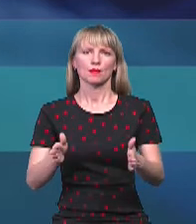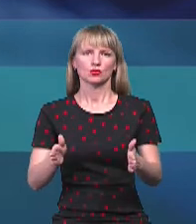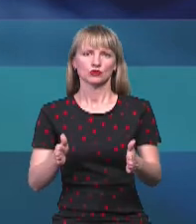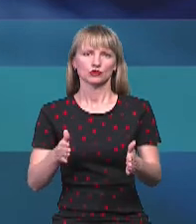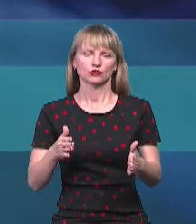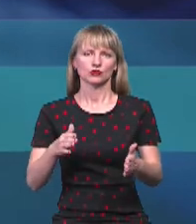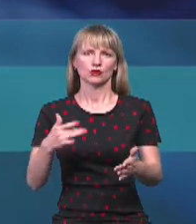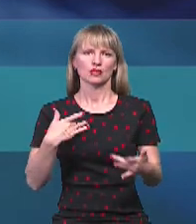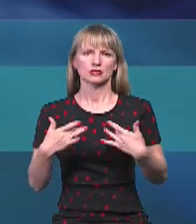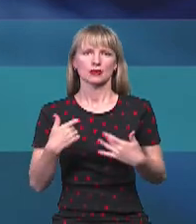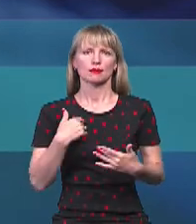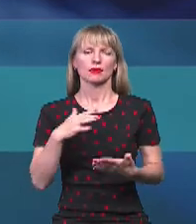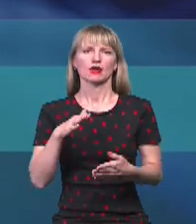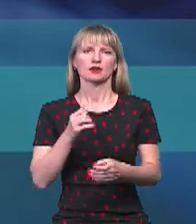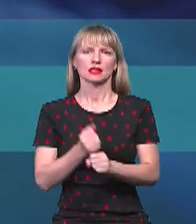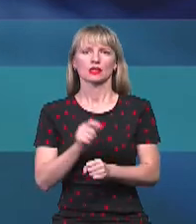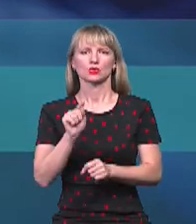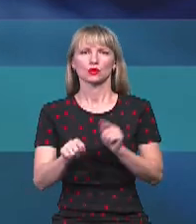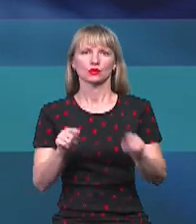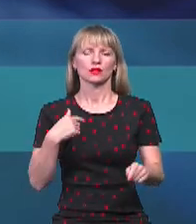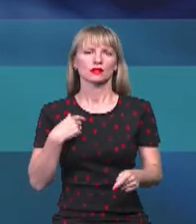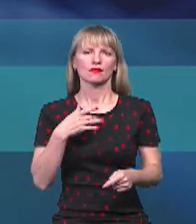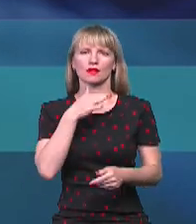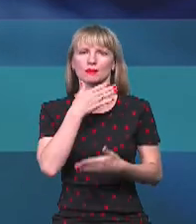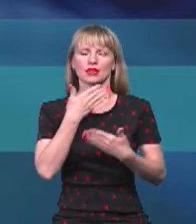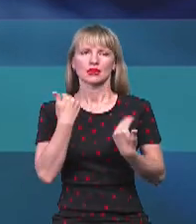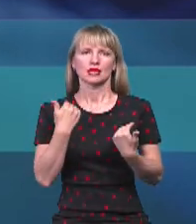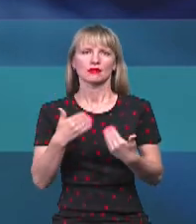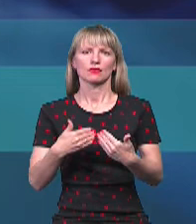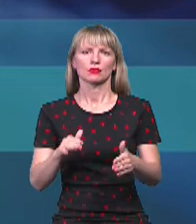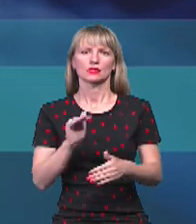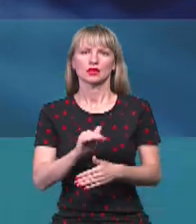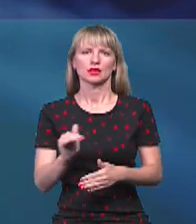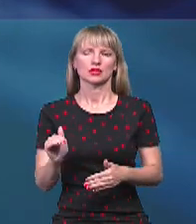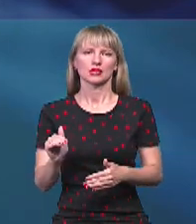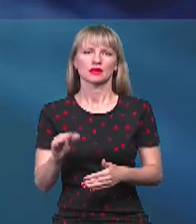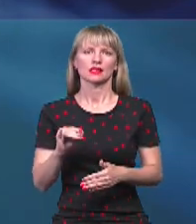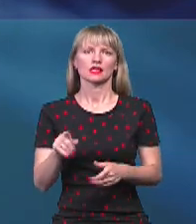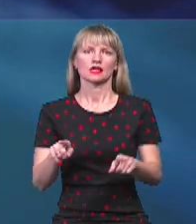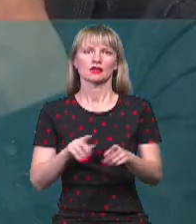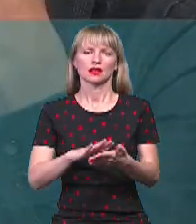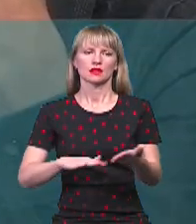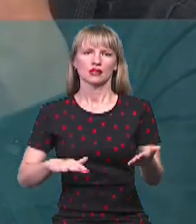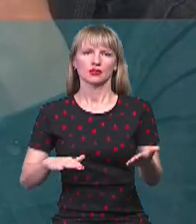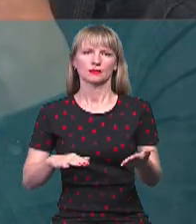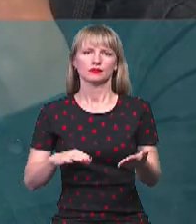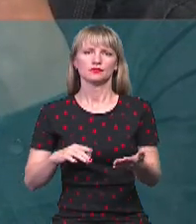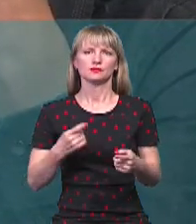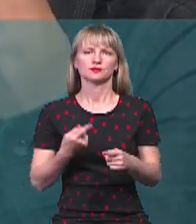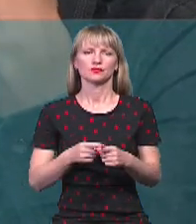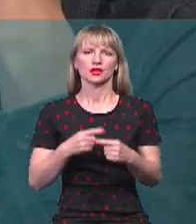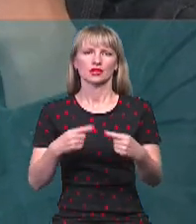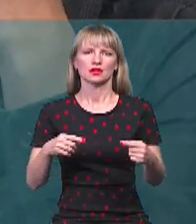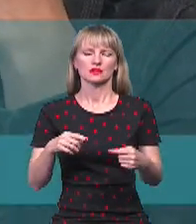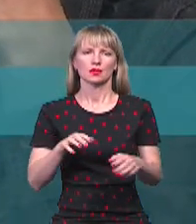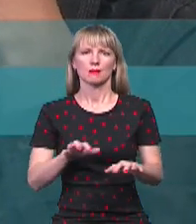мы занимаемся тем-то, тем-то и тем-то, нам некогда заниматься выпускным детей и так далее и тому подобное. Да, манипуляции,